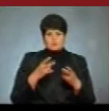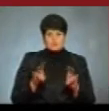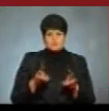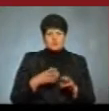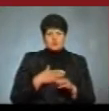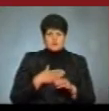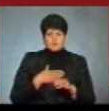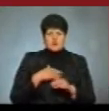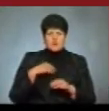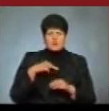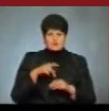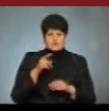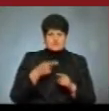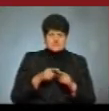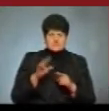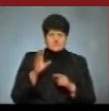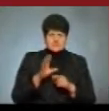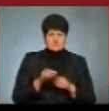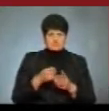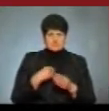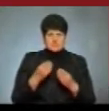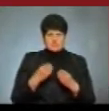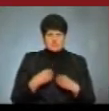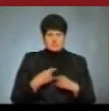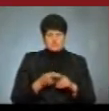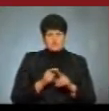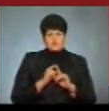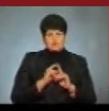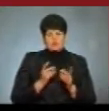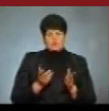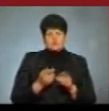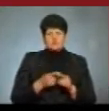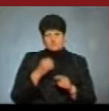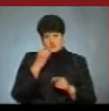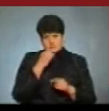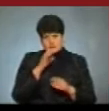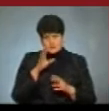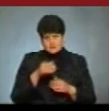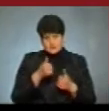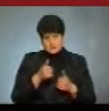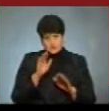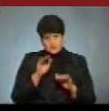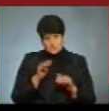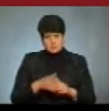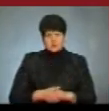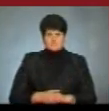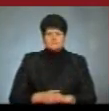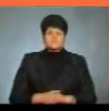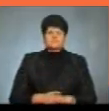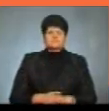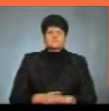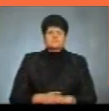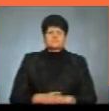потрібно. Я ходив з тими всі, от мені дали таку відповідь. Все дуже дякую. Тоді на все добре. До побачення.